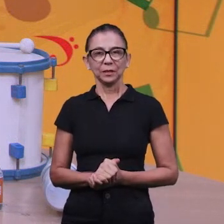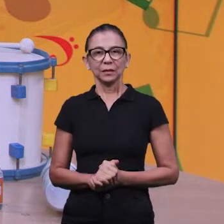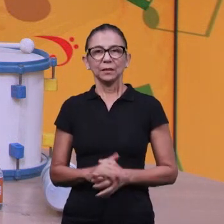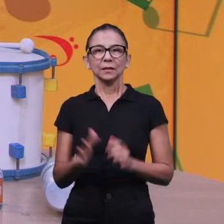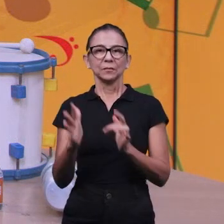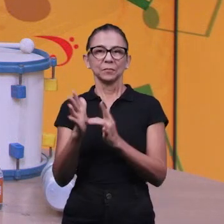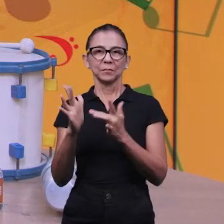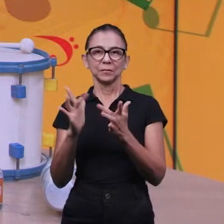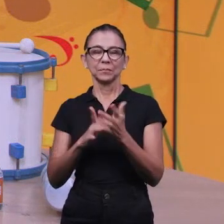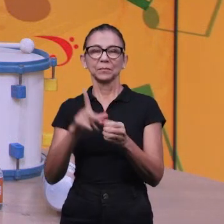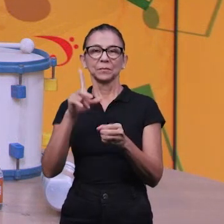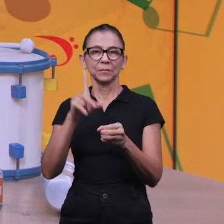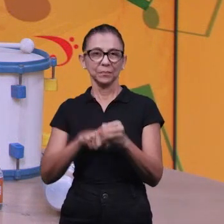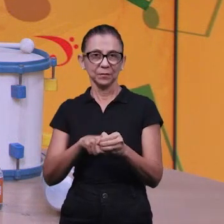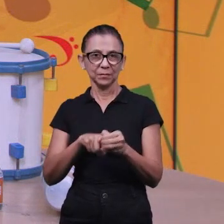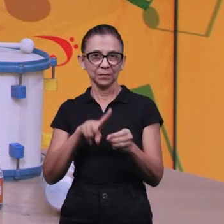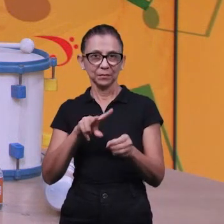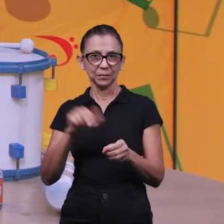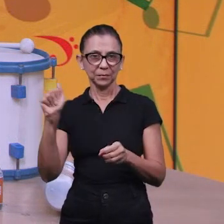Ele vem.